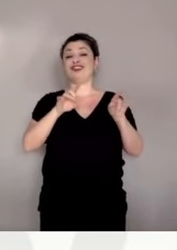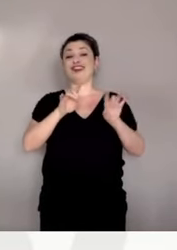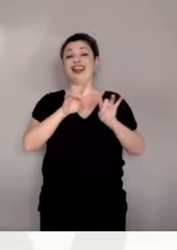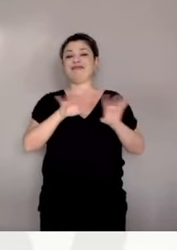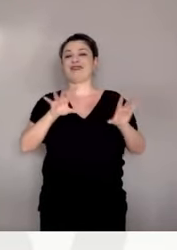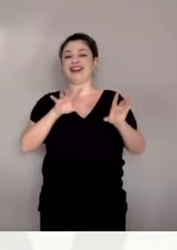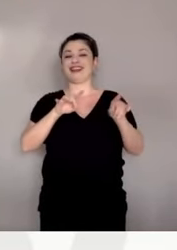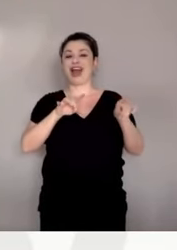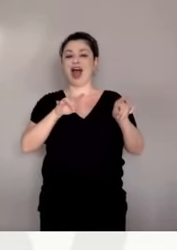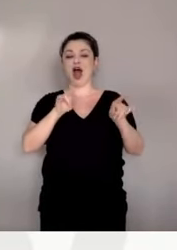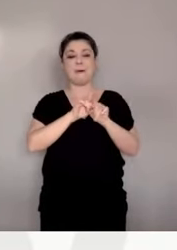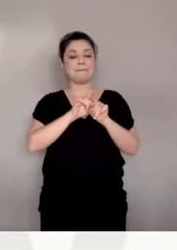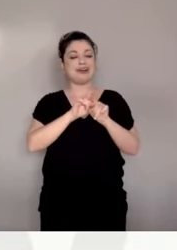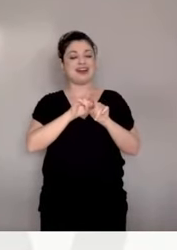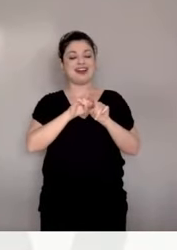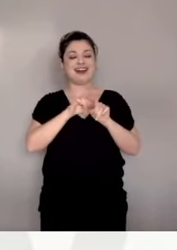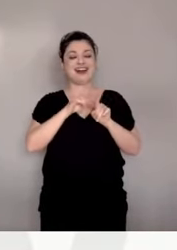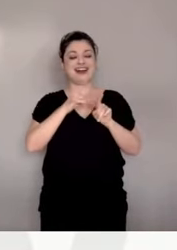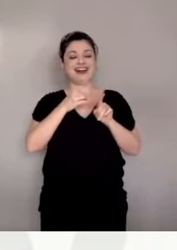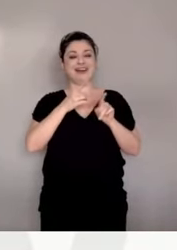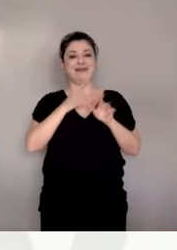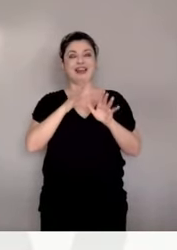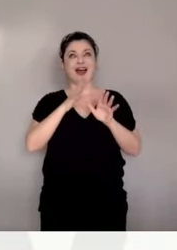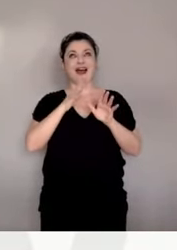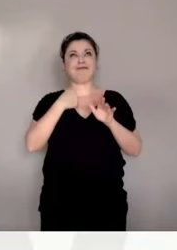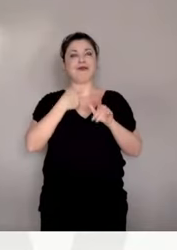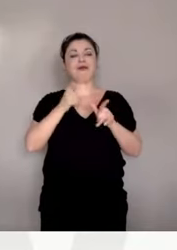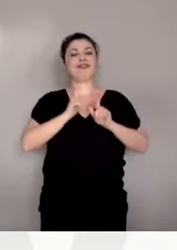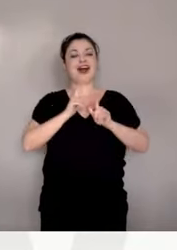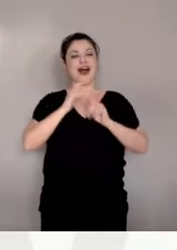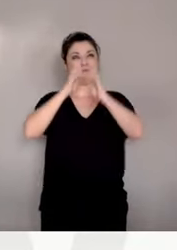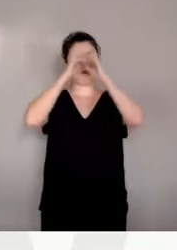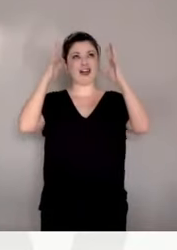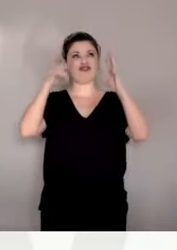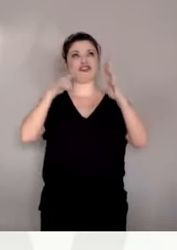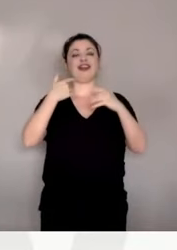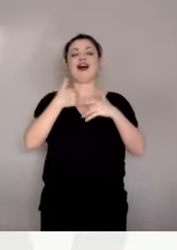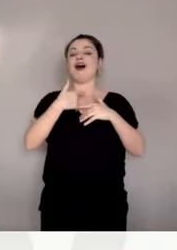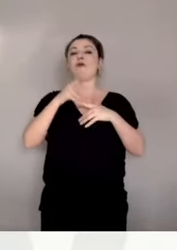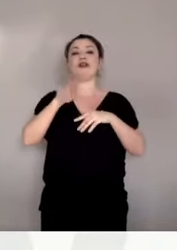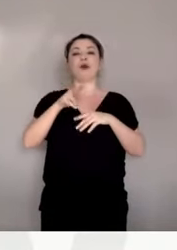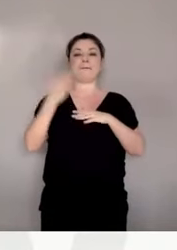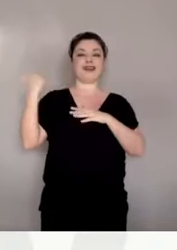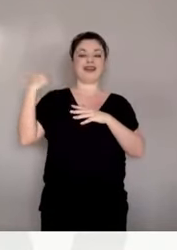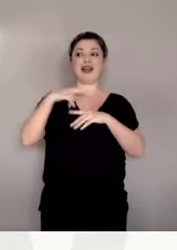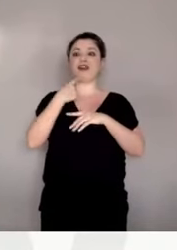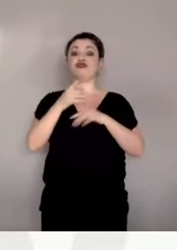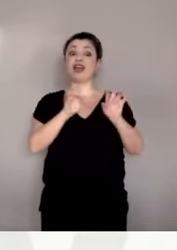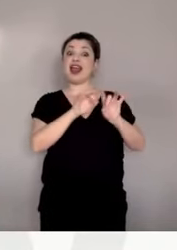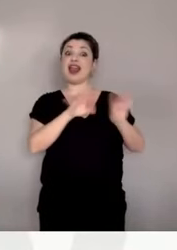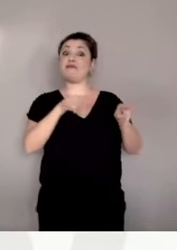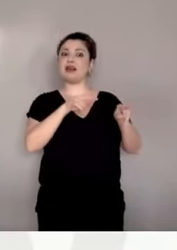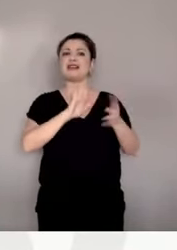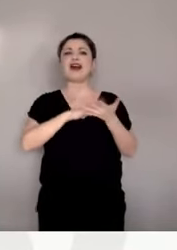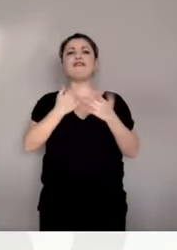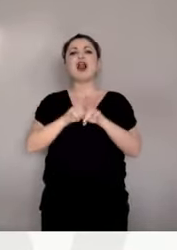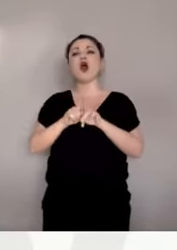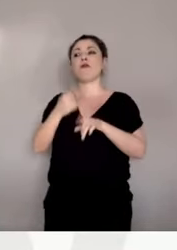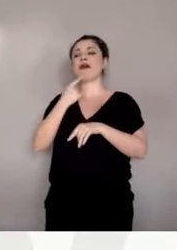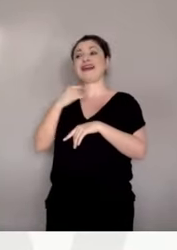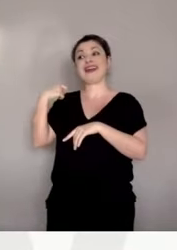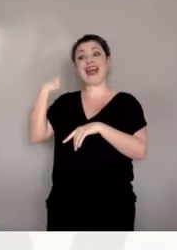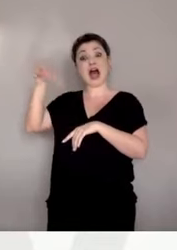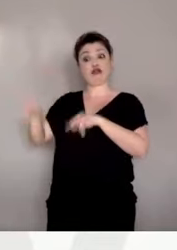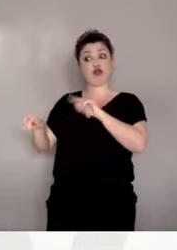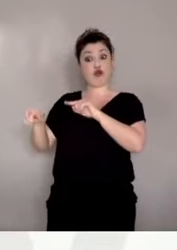ha accompagnato negli anni 2000, la libertà si produce nello stesso modo in cui un attore, per essere l'attore che è,